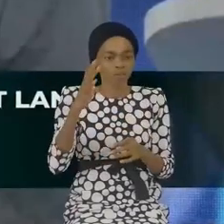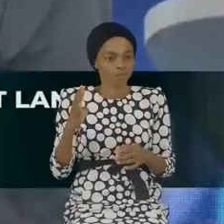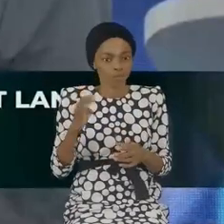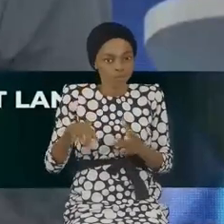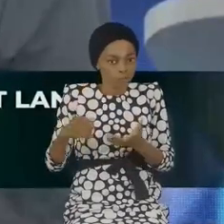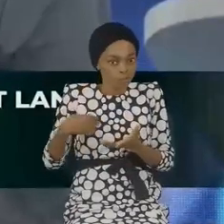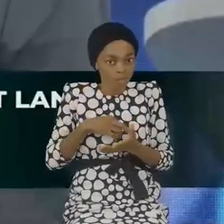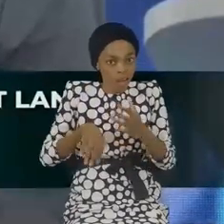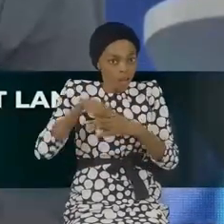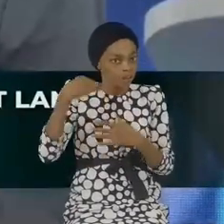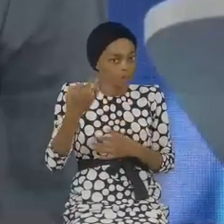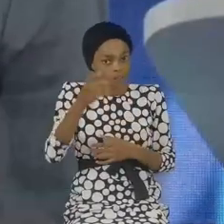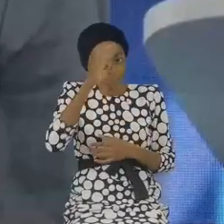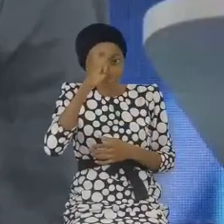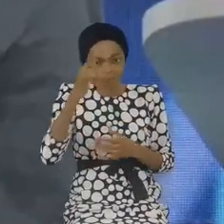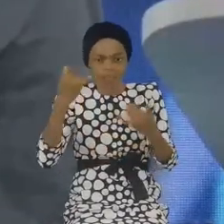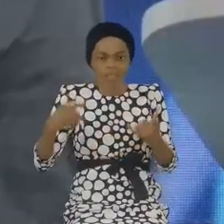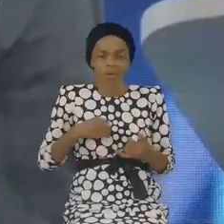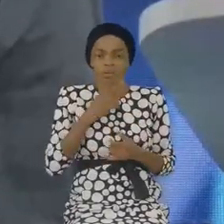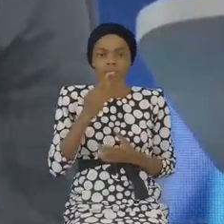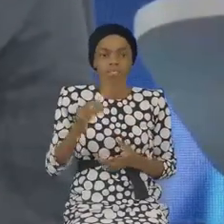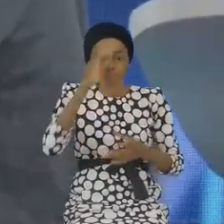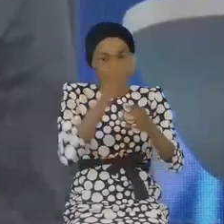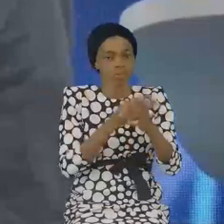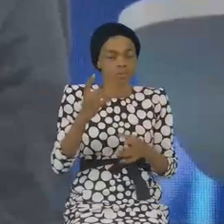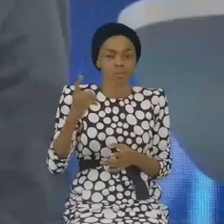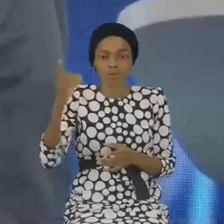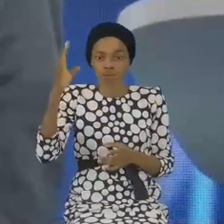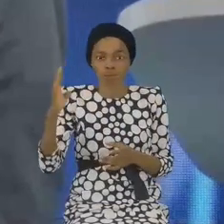d'Égypte. Maintenant, nous sommes enfants de Dieu sortis du péché,